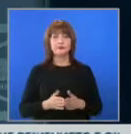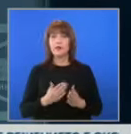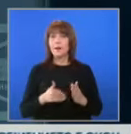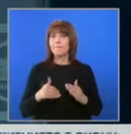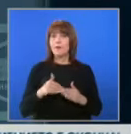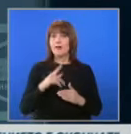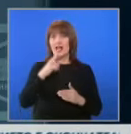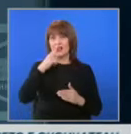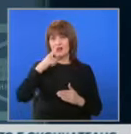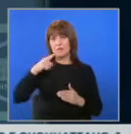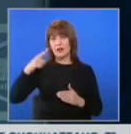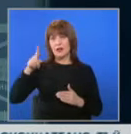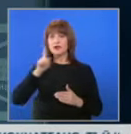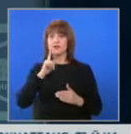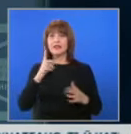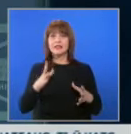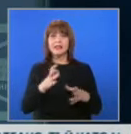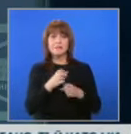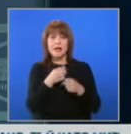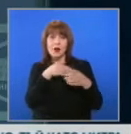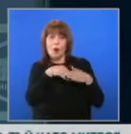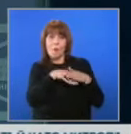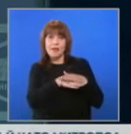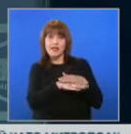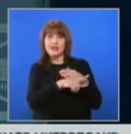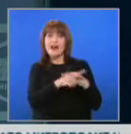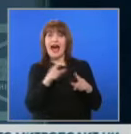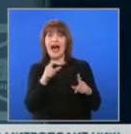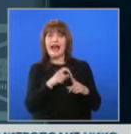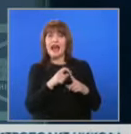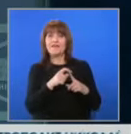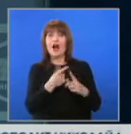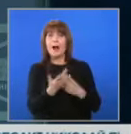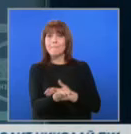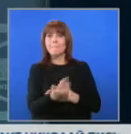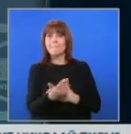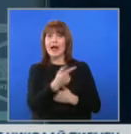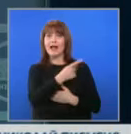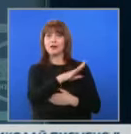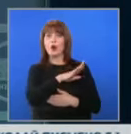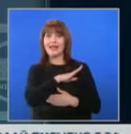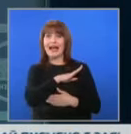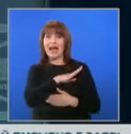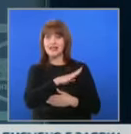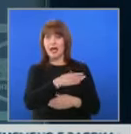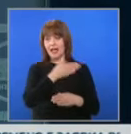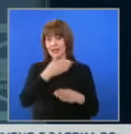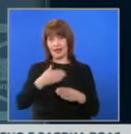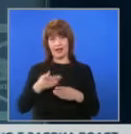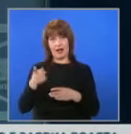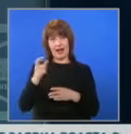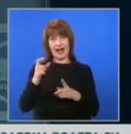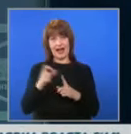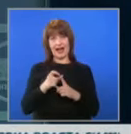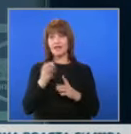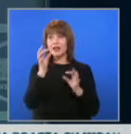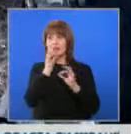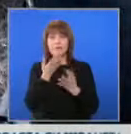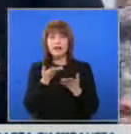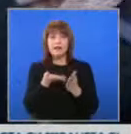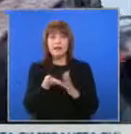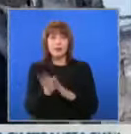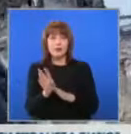Повече от 1 милион души са намерили убежище в Рафа. Те са бягали от град Газа към Хан Юнис и накрая в Рафа. Няма къде да